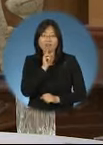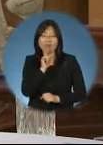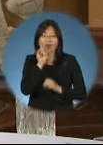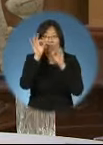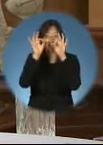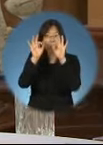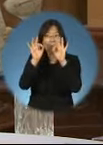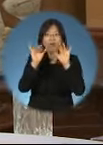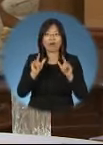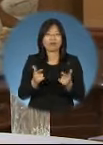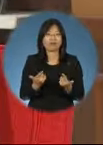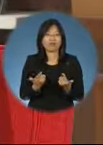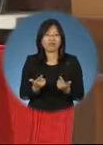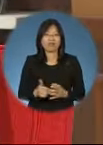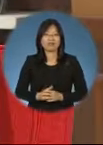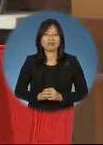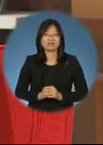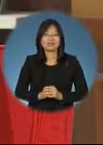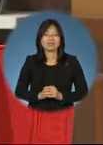안 보입니다.